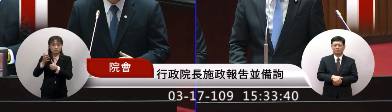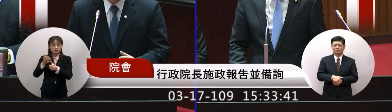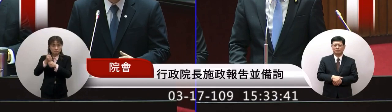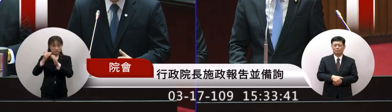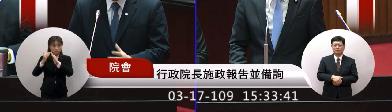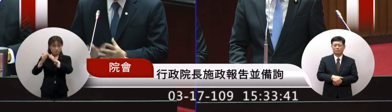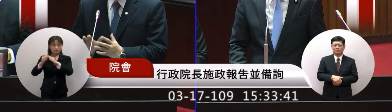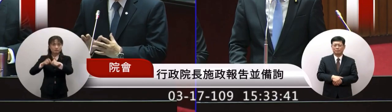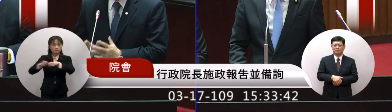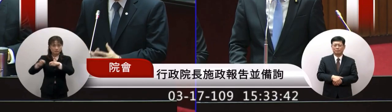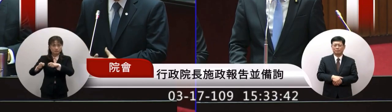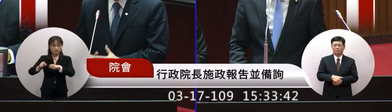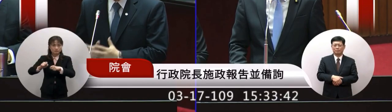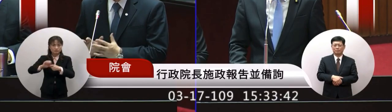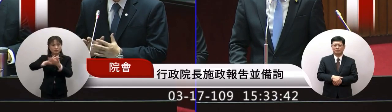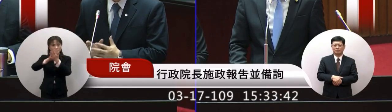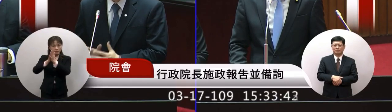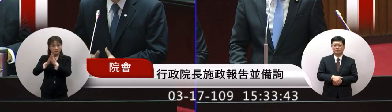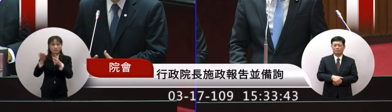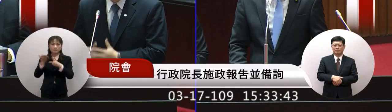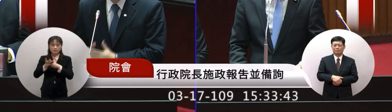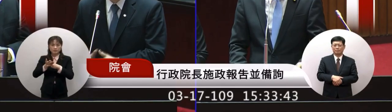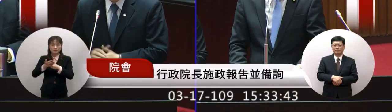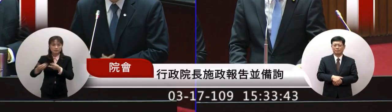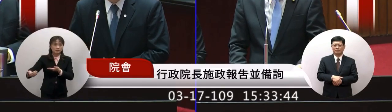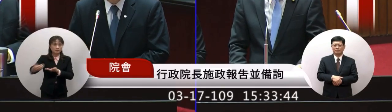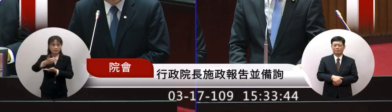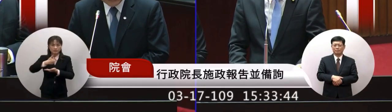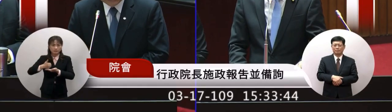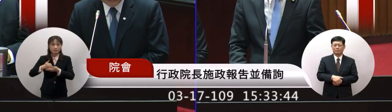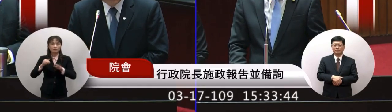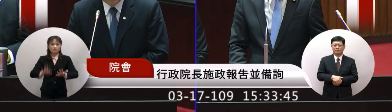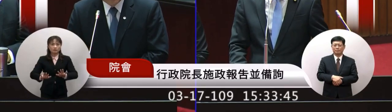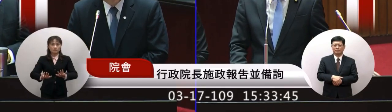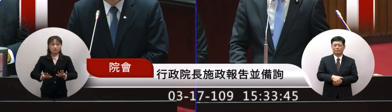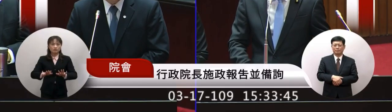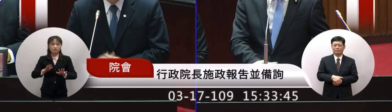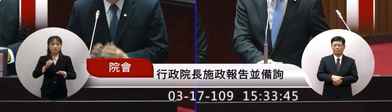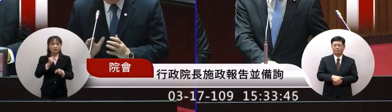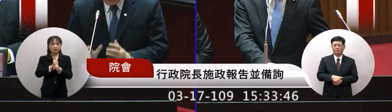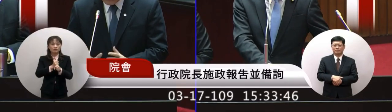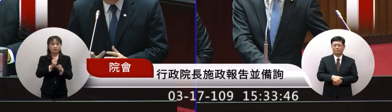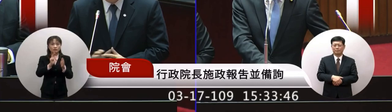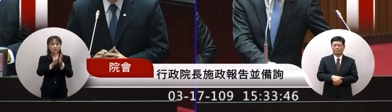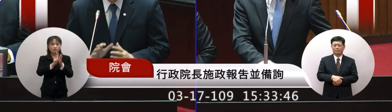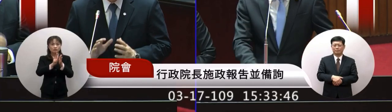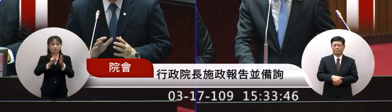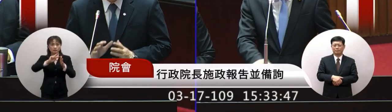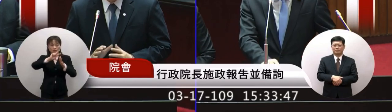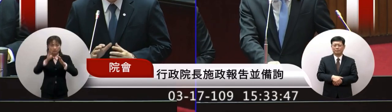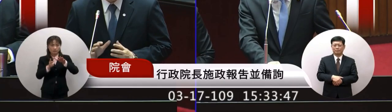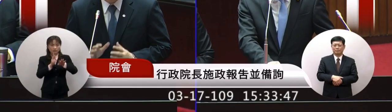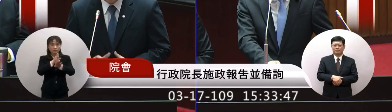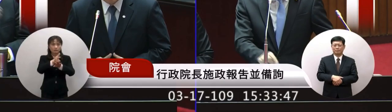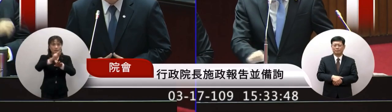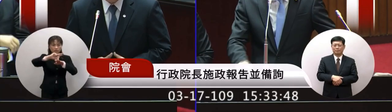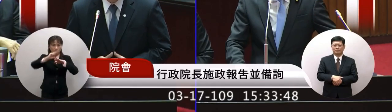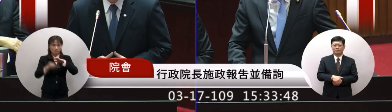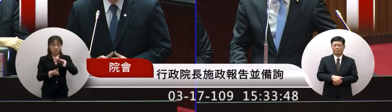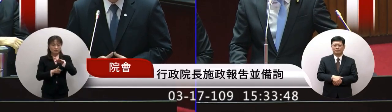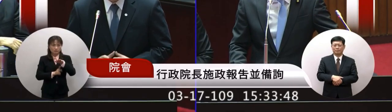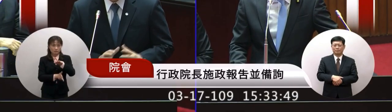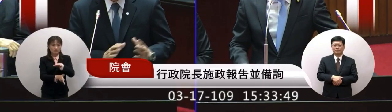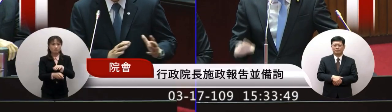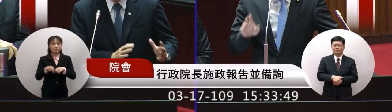征收，因为是我们现在在做这个地下铁，好，哦，所以这个情形，我们也不预设结